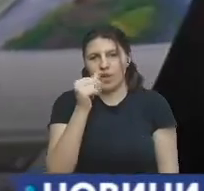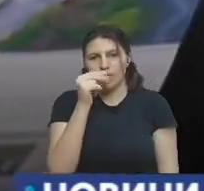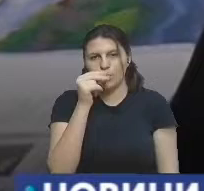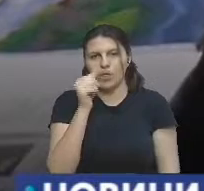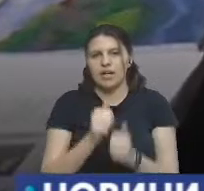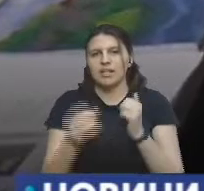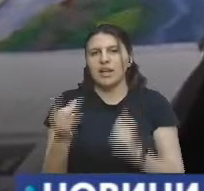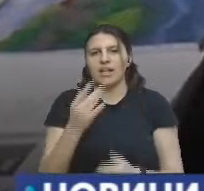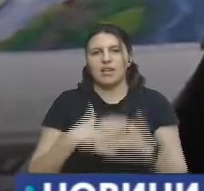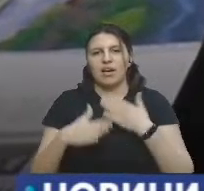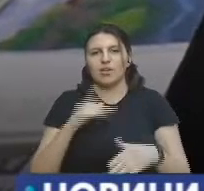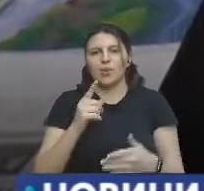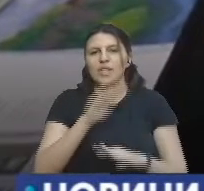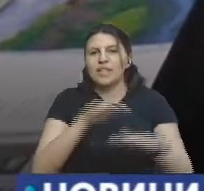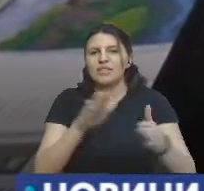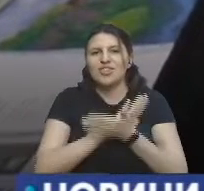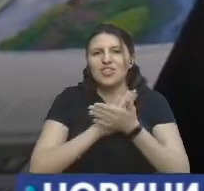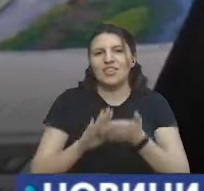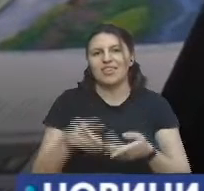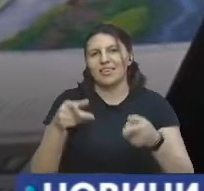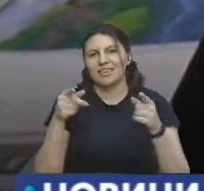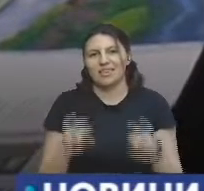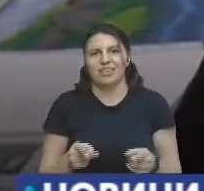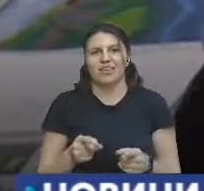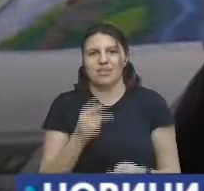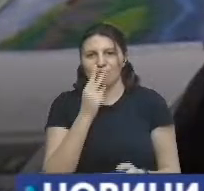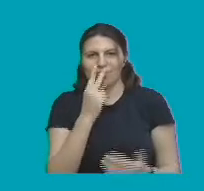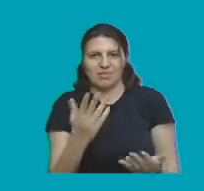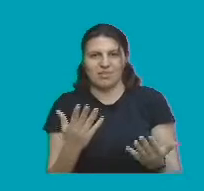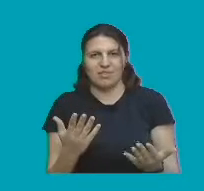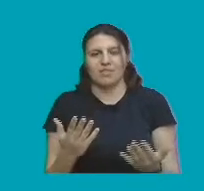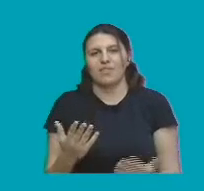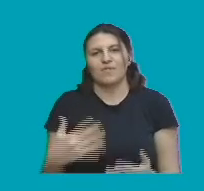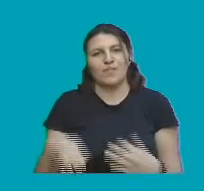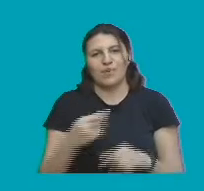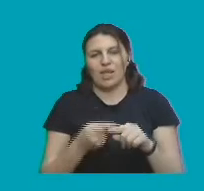у дітей така чистота, така іскренність подачі і восприйняття всього цього.